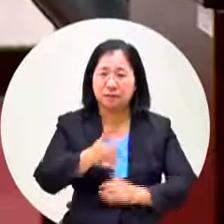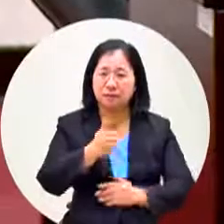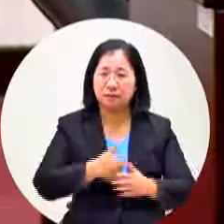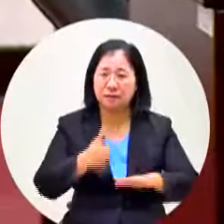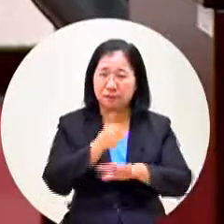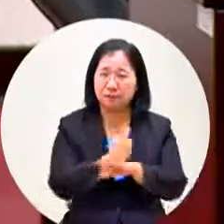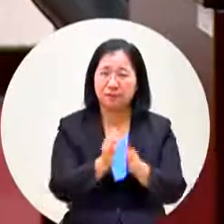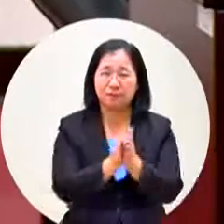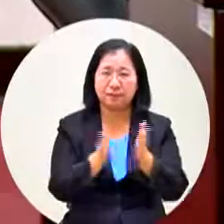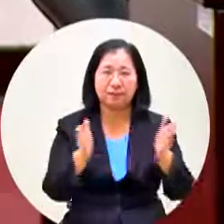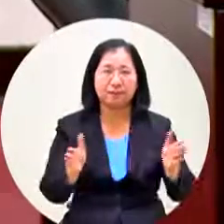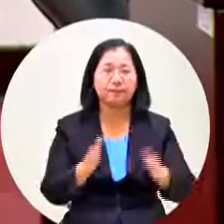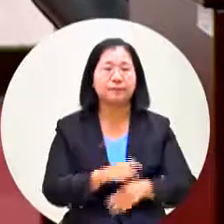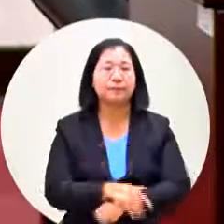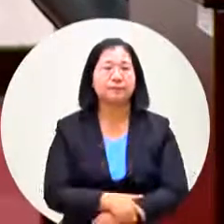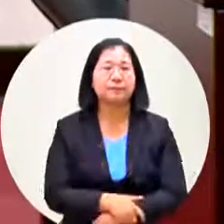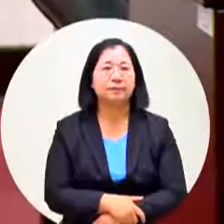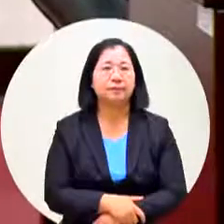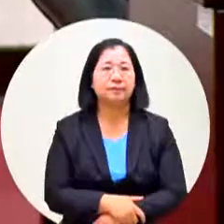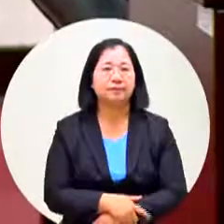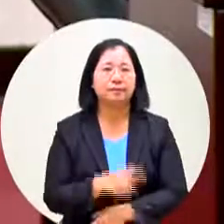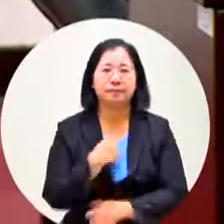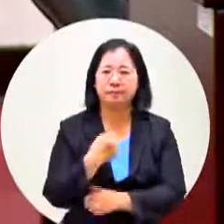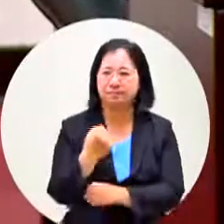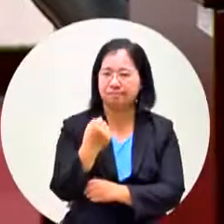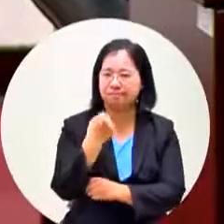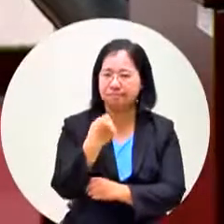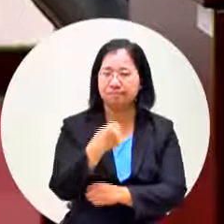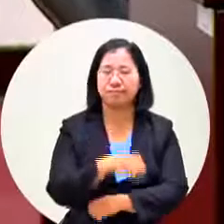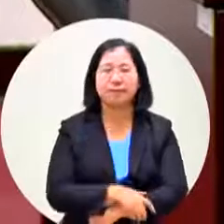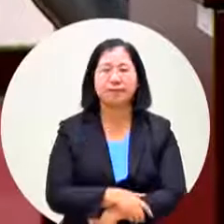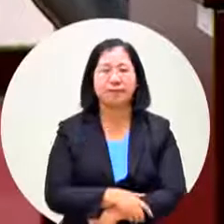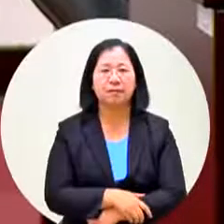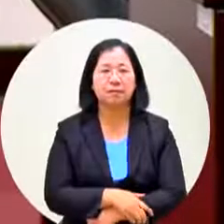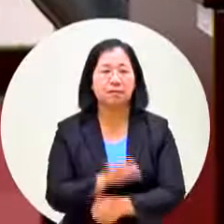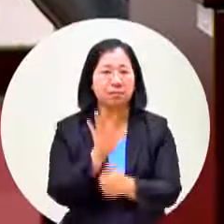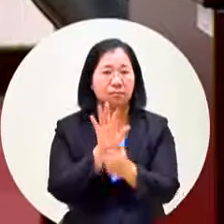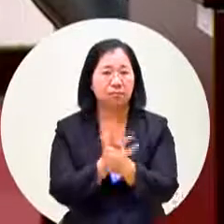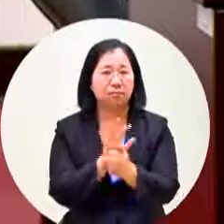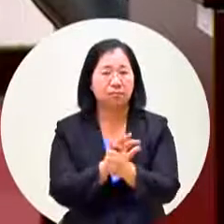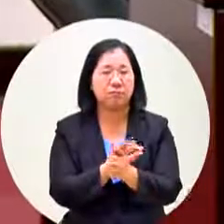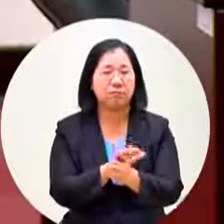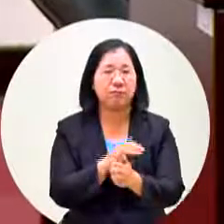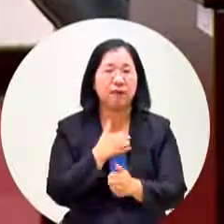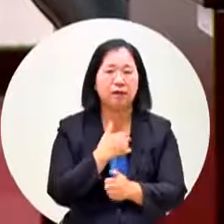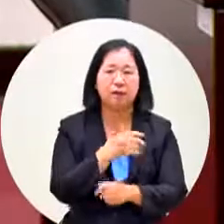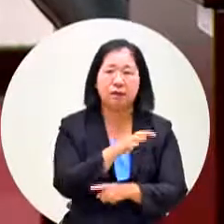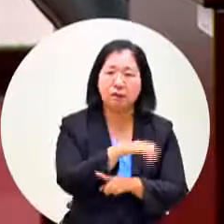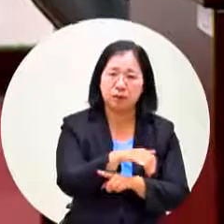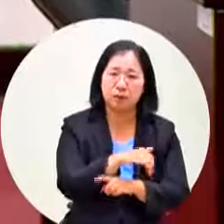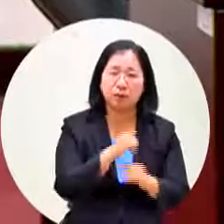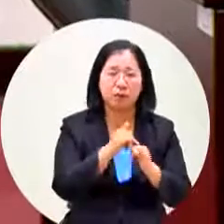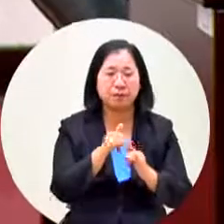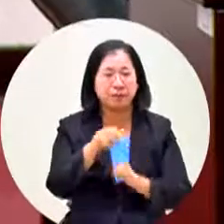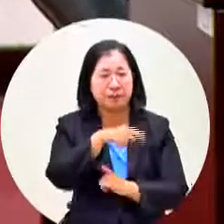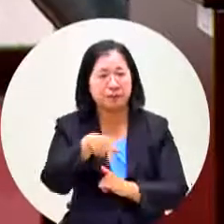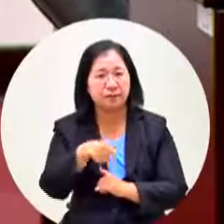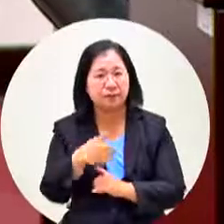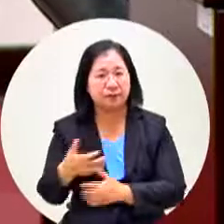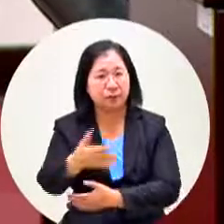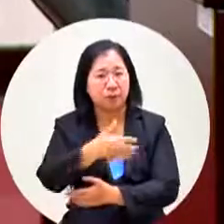当讲啊，着真拼势啊，替咱的农渔民咧找出路